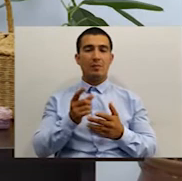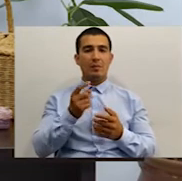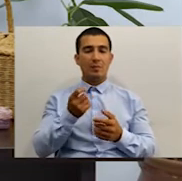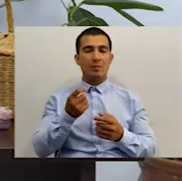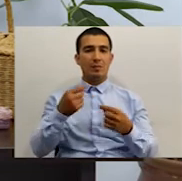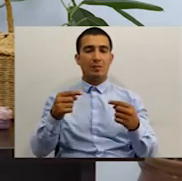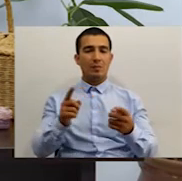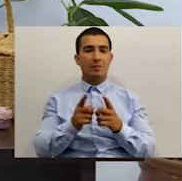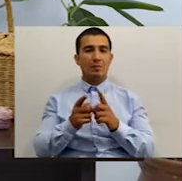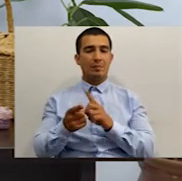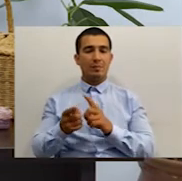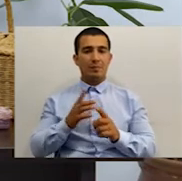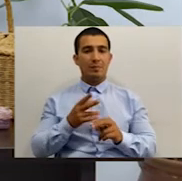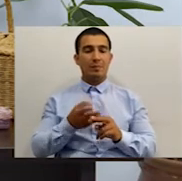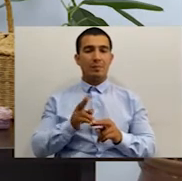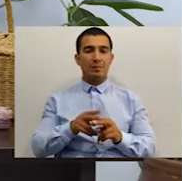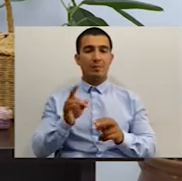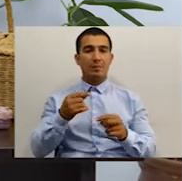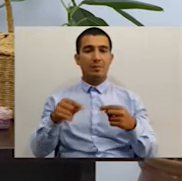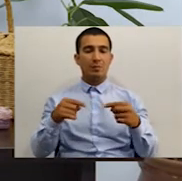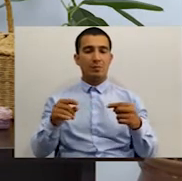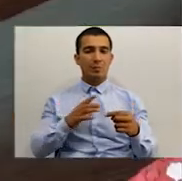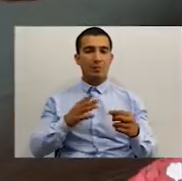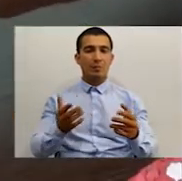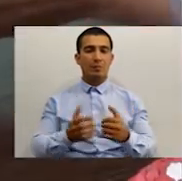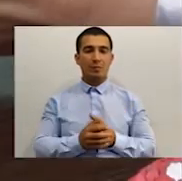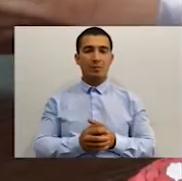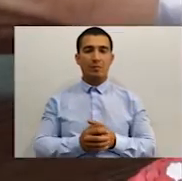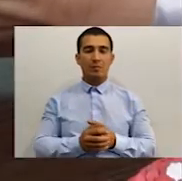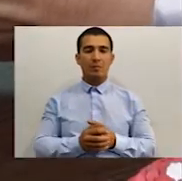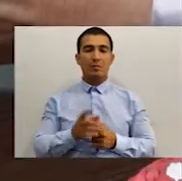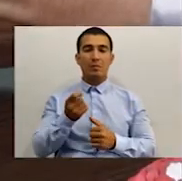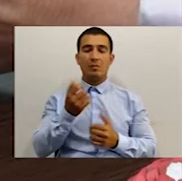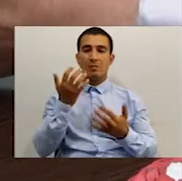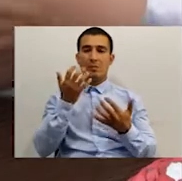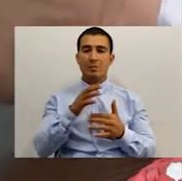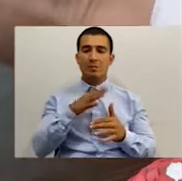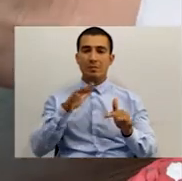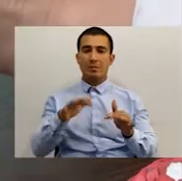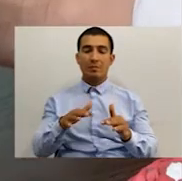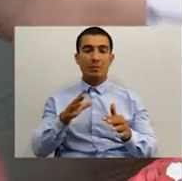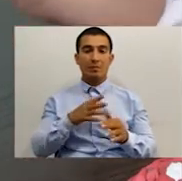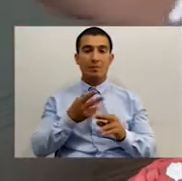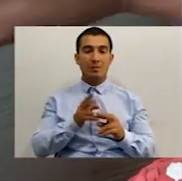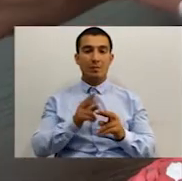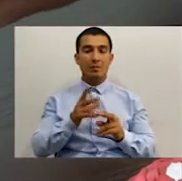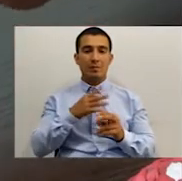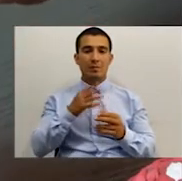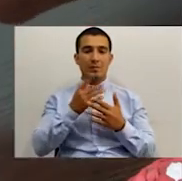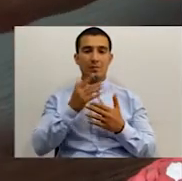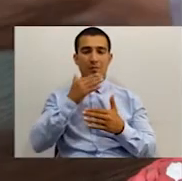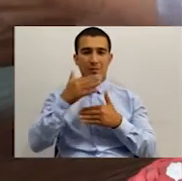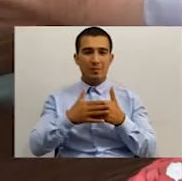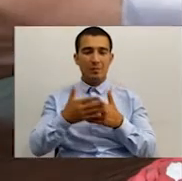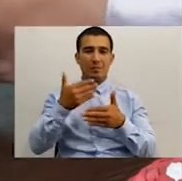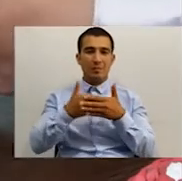өзгертірген жөйімізі көп кетеді орқасыды. Көп өткен бұл сейлі көрімейдіген қолетке оборамызы.